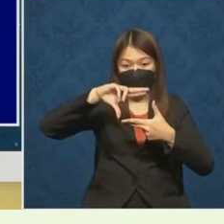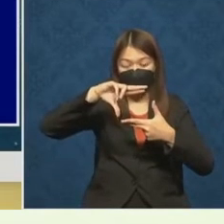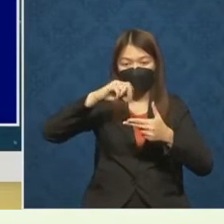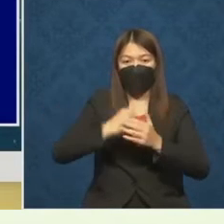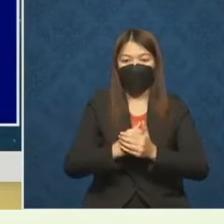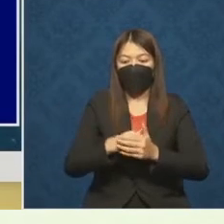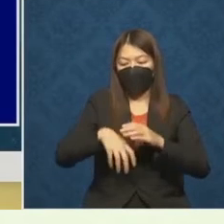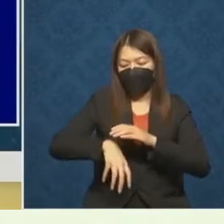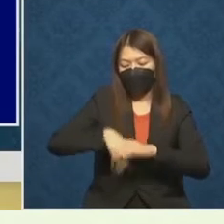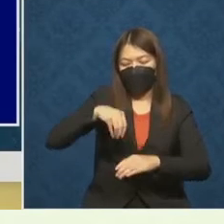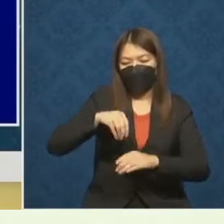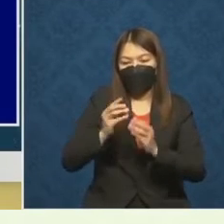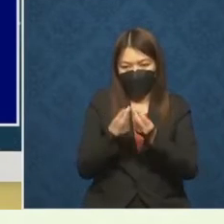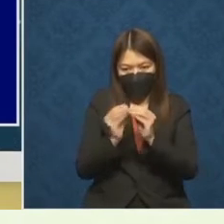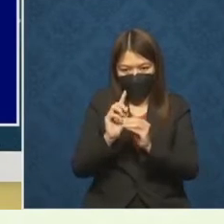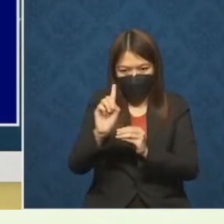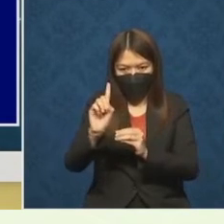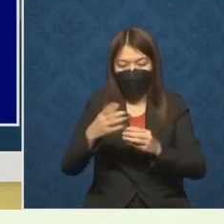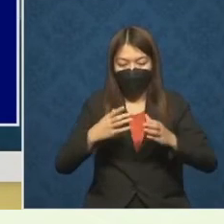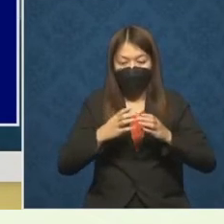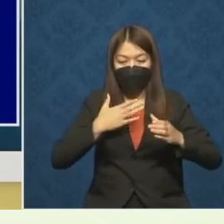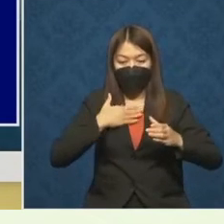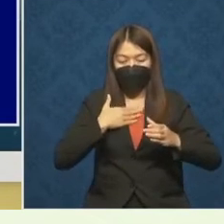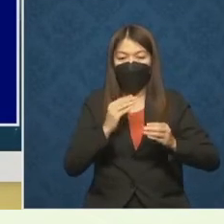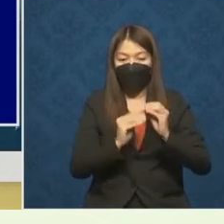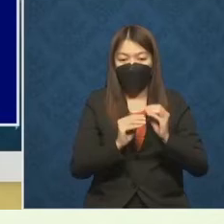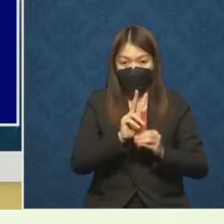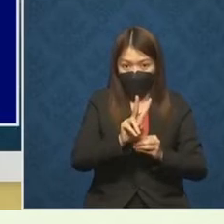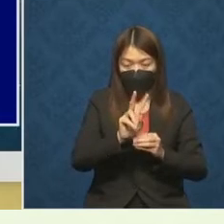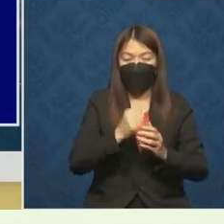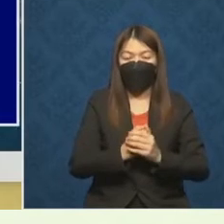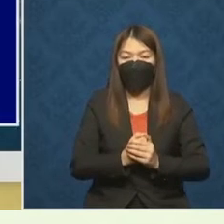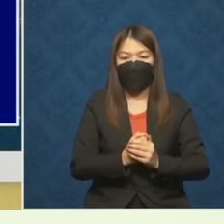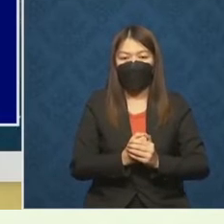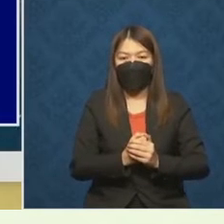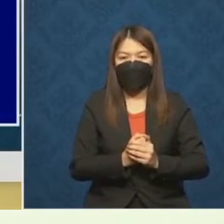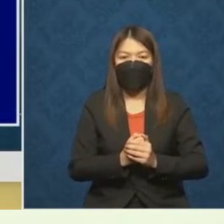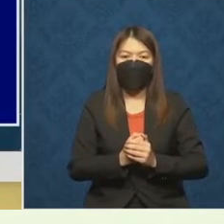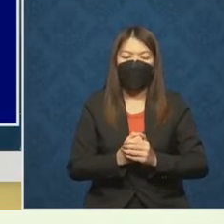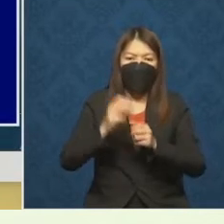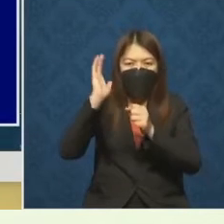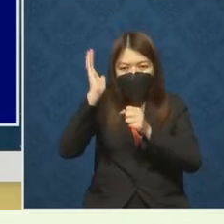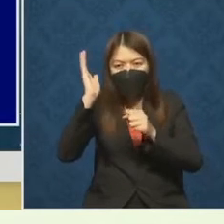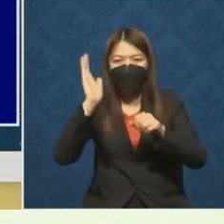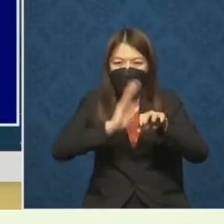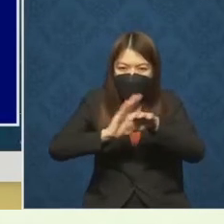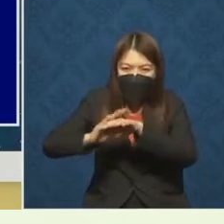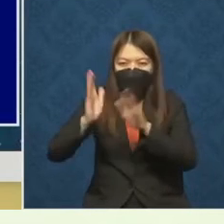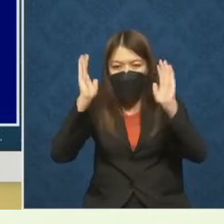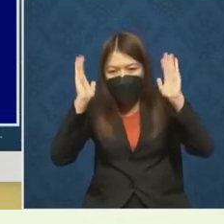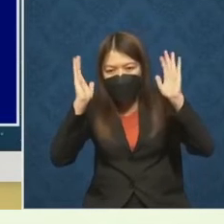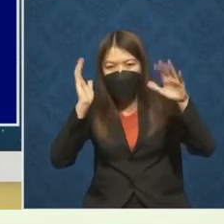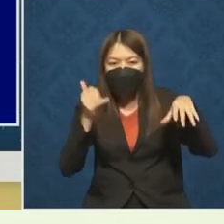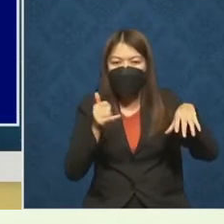เลข1พรรคเสรีรวมไทยนี่หมายเลข2นะฮะผมเดินหาเสียงทุกวันครับท่านประธานหาเสียงทุกวันทุกแห่